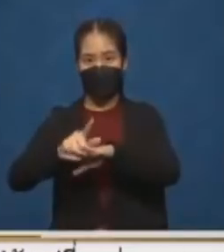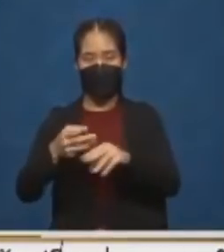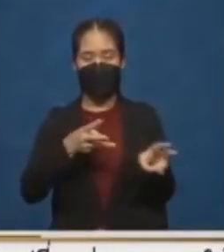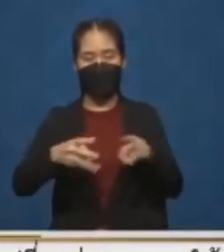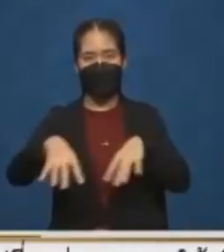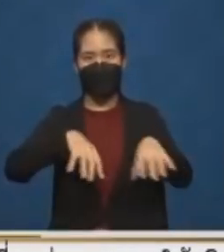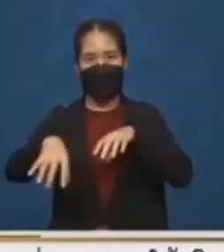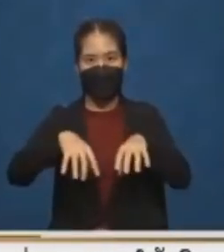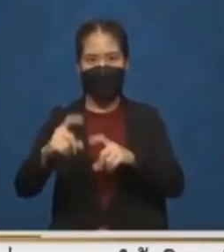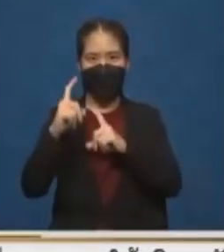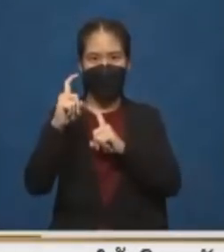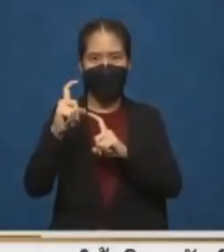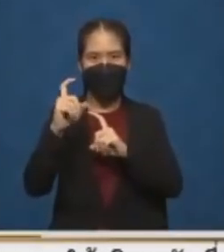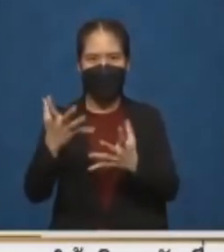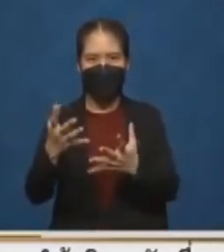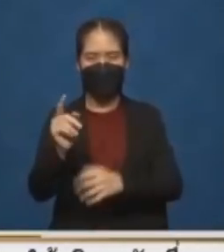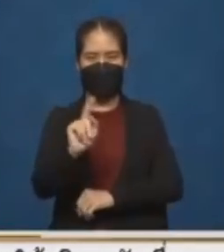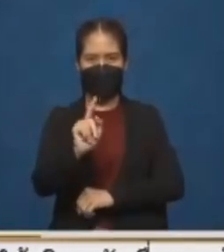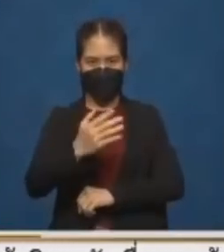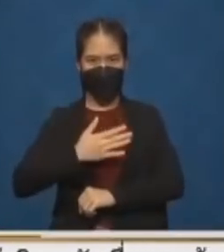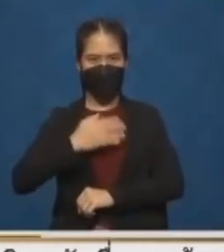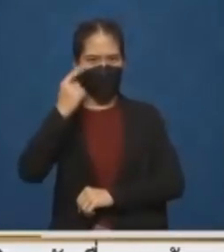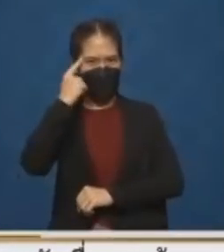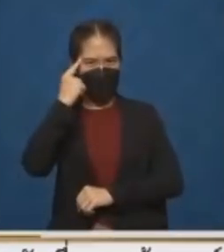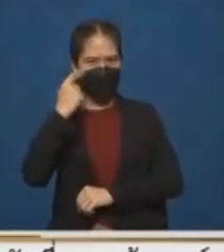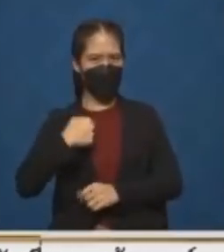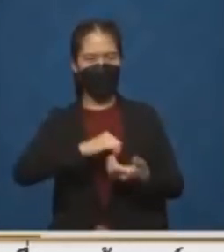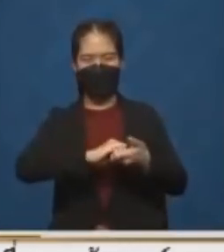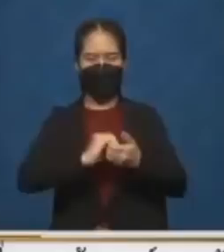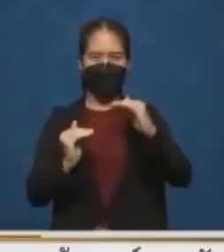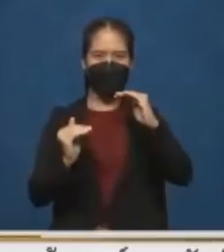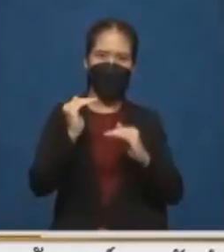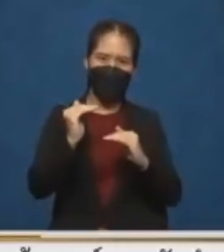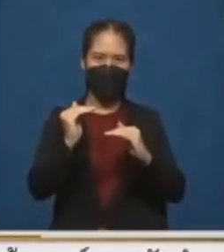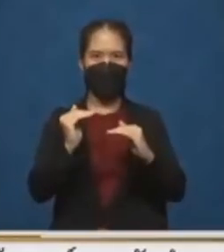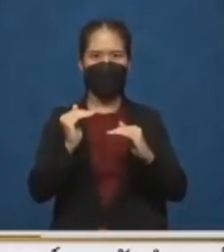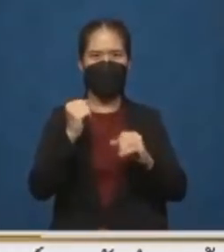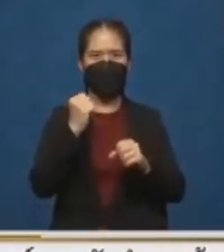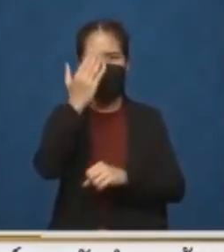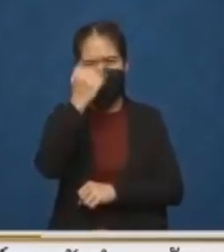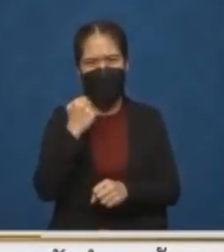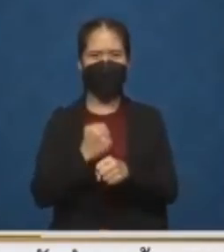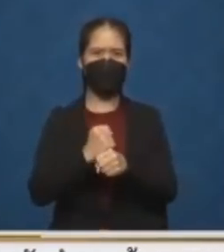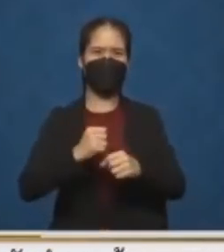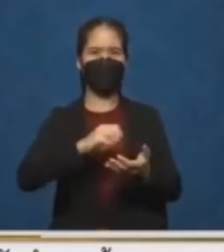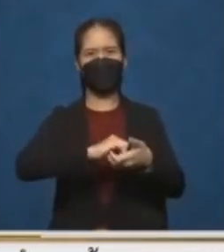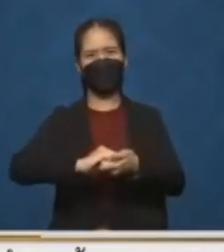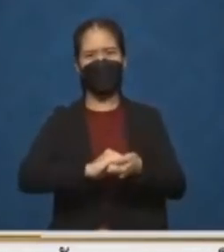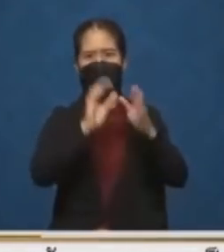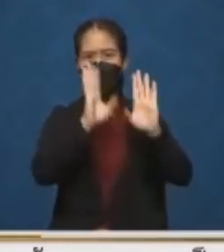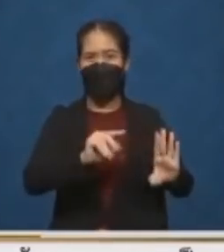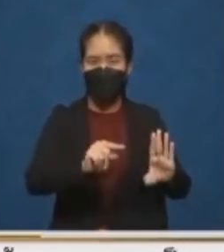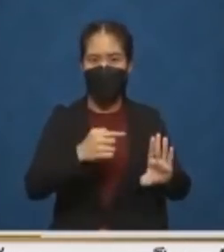ิหารความเสี่ยงอย่างนี้ผมวาเป็นสัญญาที่มีความเสยเปรยบสัญญาอย่นี้ทำไปไดยัไครับทำไม